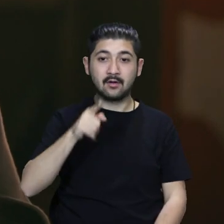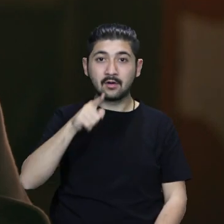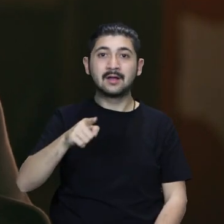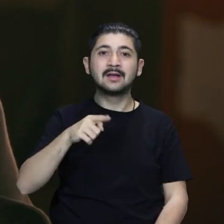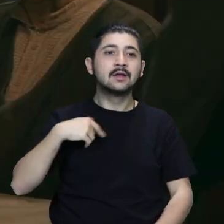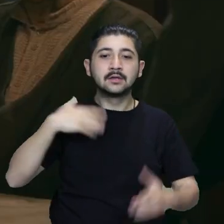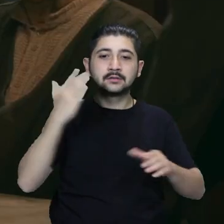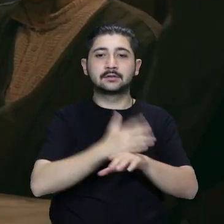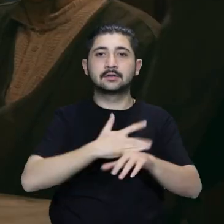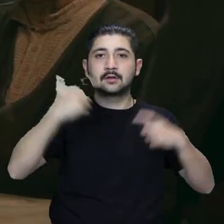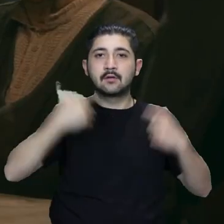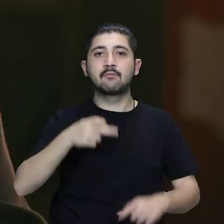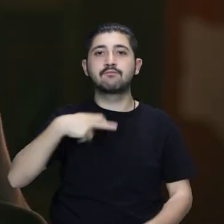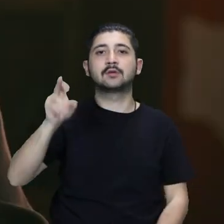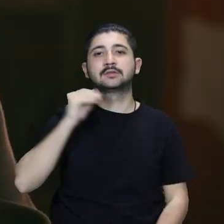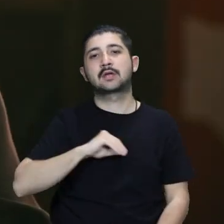sahipsiz sanacaklar.